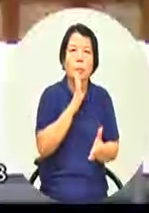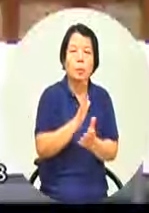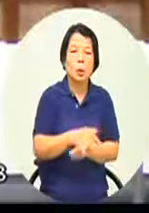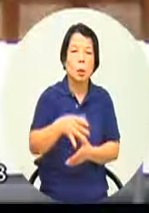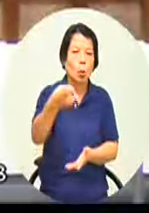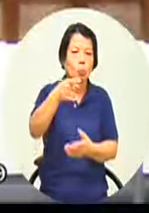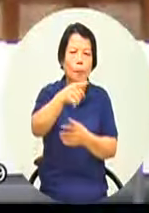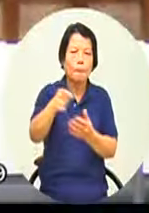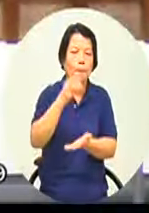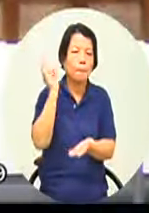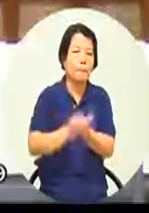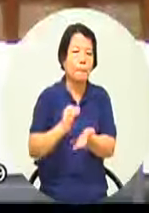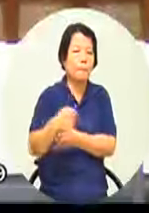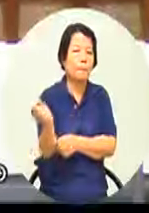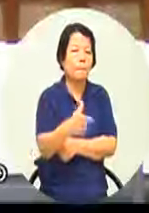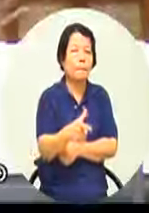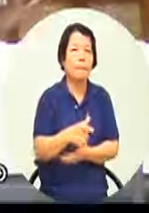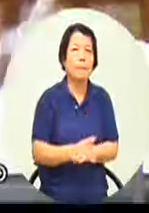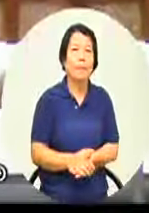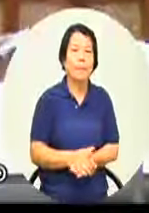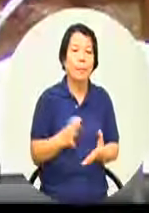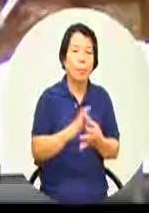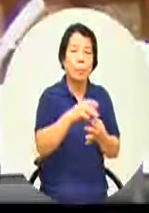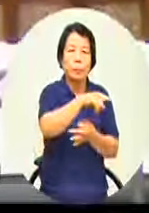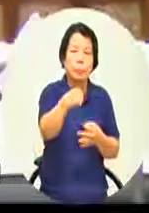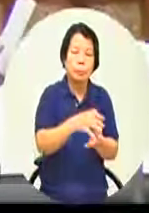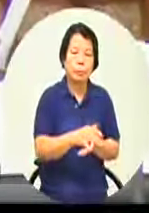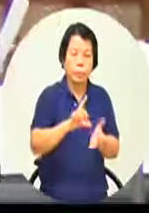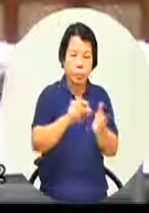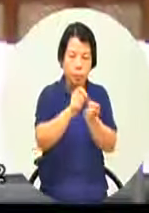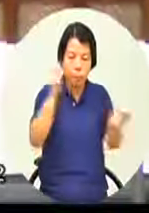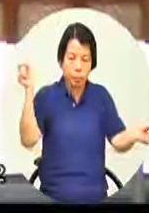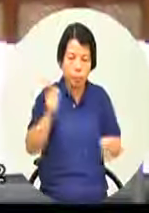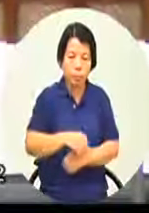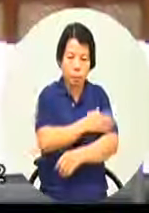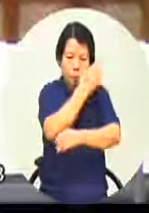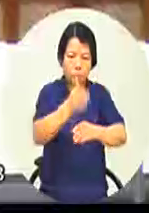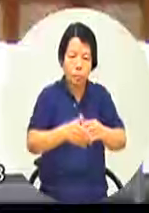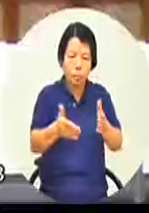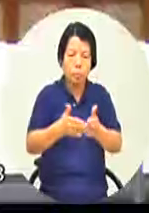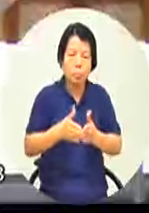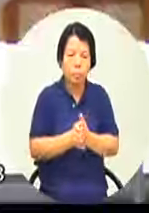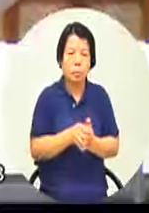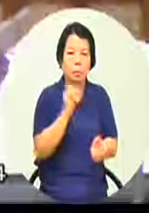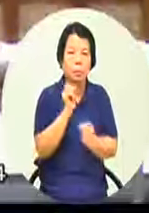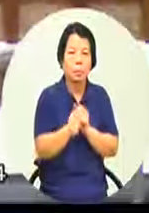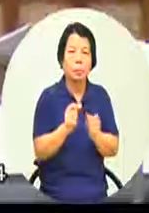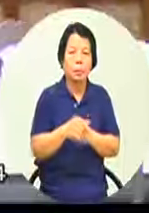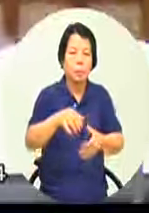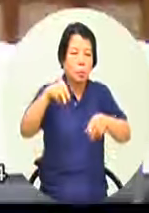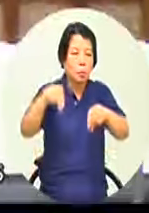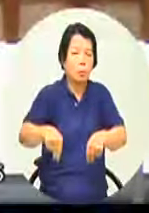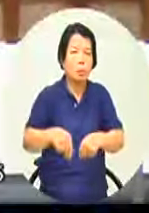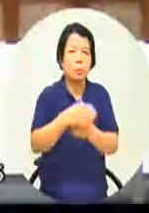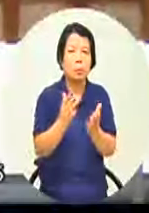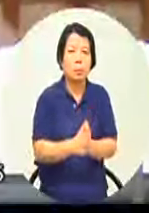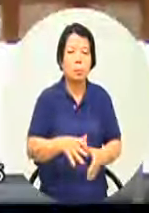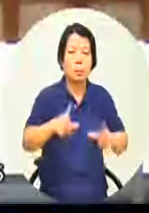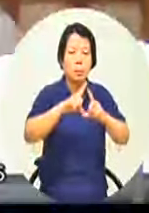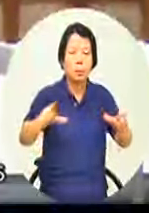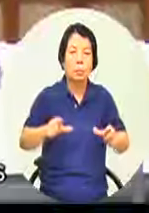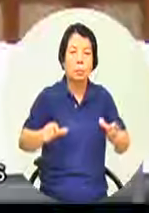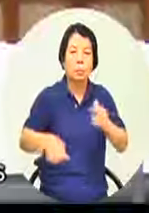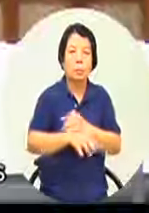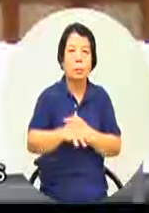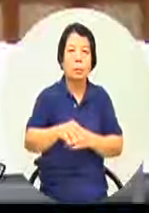场便宜，对不对？因为他们可能是常年大量的弃作采购，但是许多大卖场都跟我说，